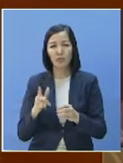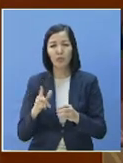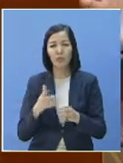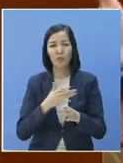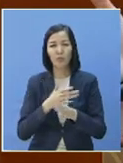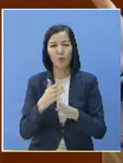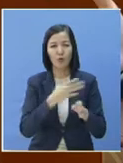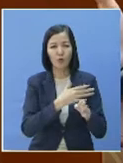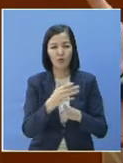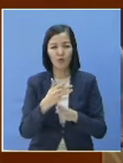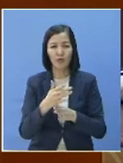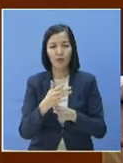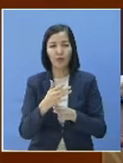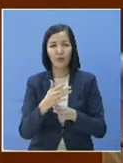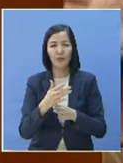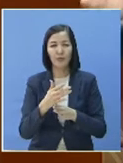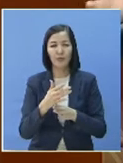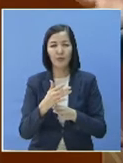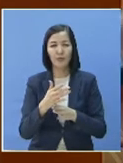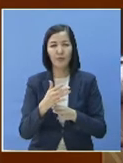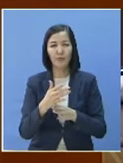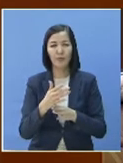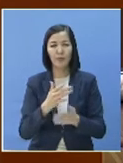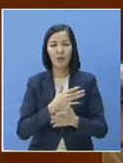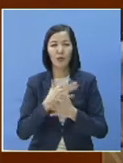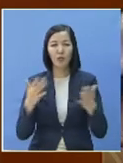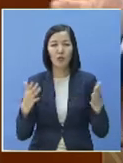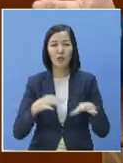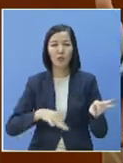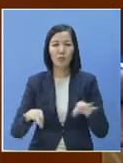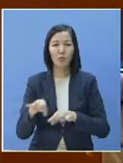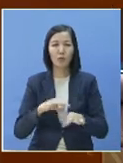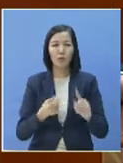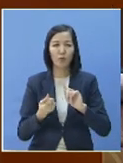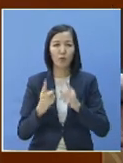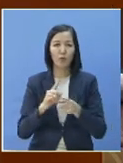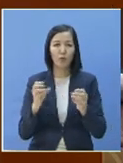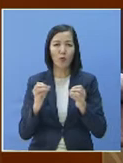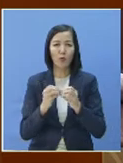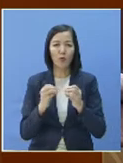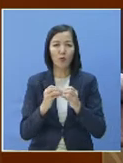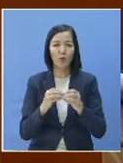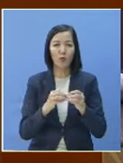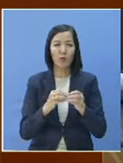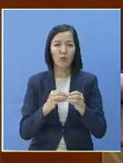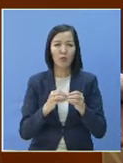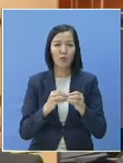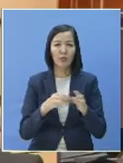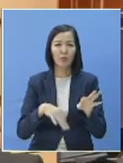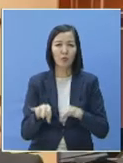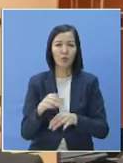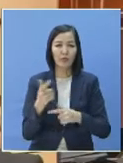бөліп, бұны осының үлкен жобаның орнына біз бір 10 шақты жоба